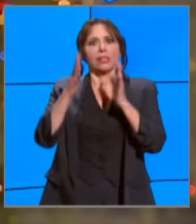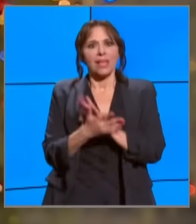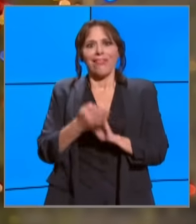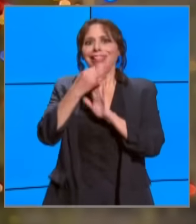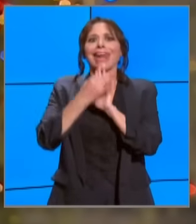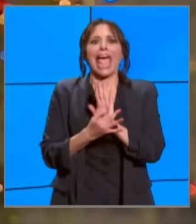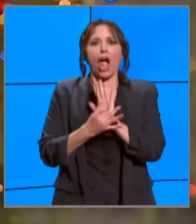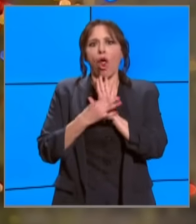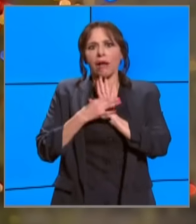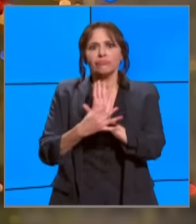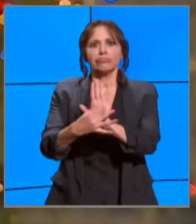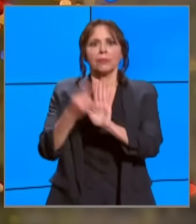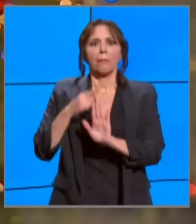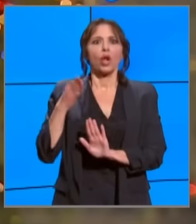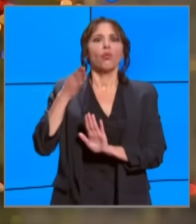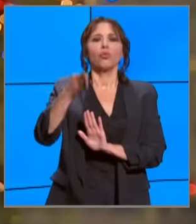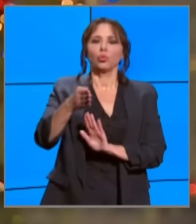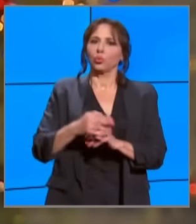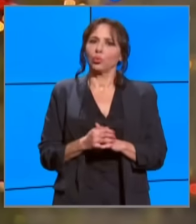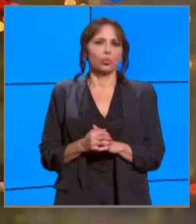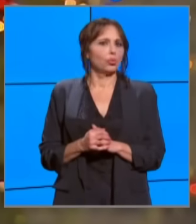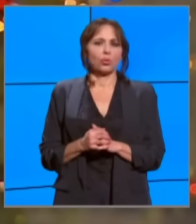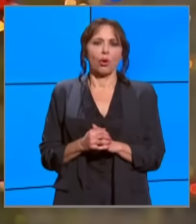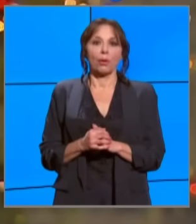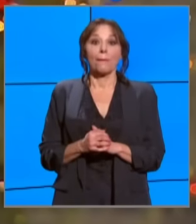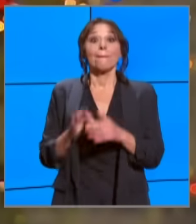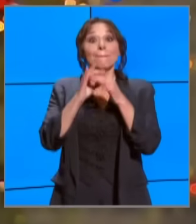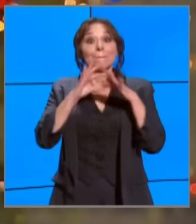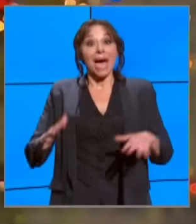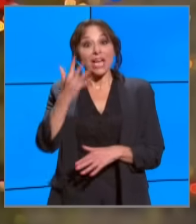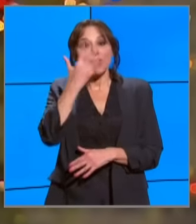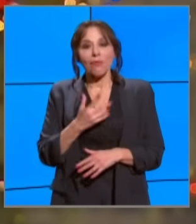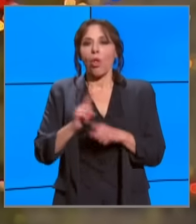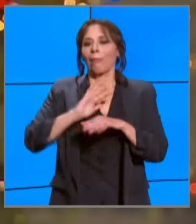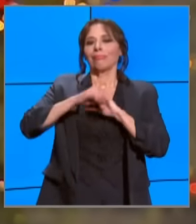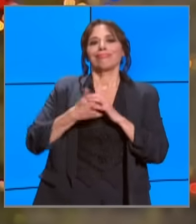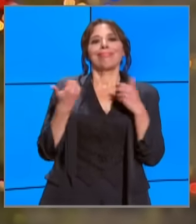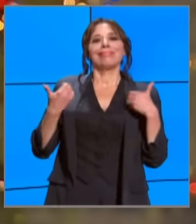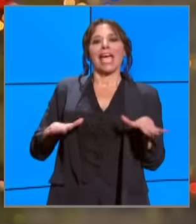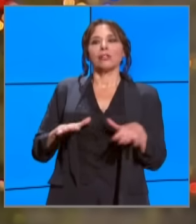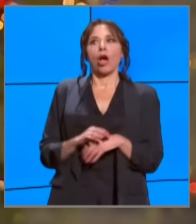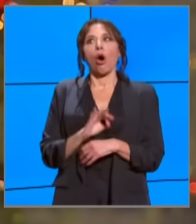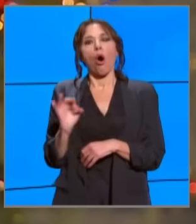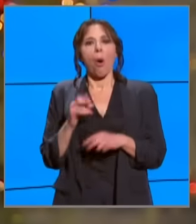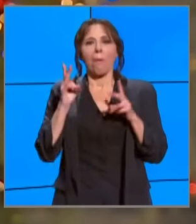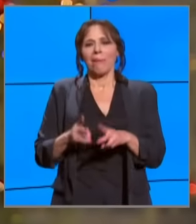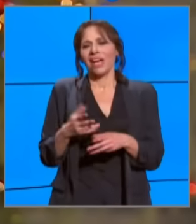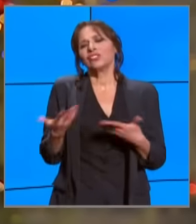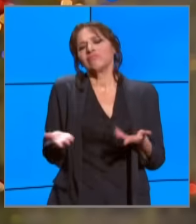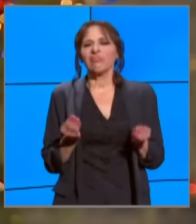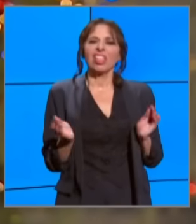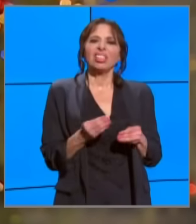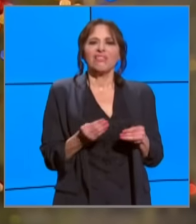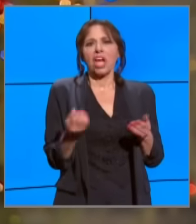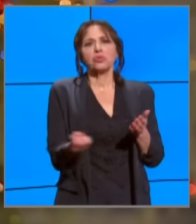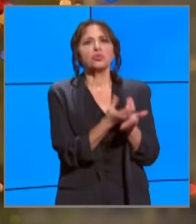prossimo futuro volere la pace non è neutralità o peggio indifferenza Rispetto a